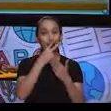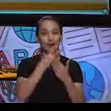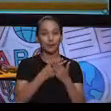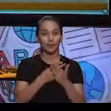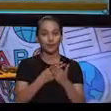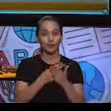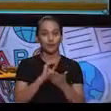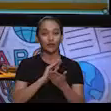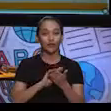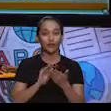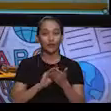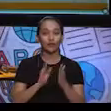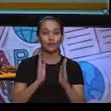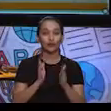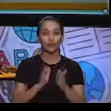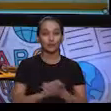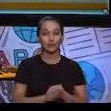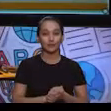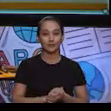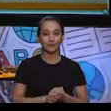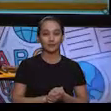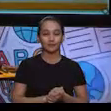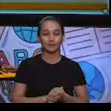boring, so'ng yozib olasiz.